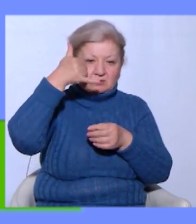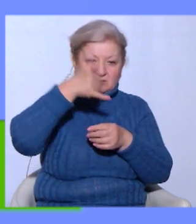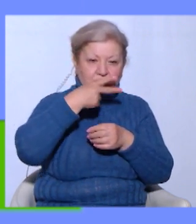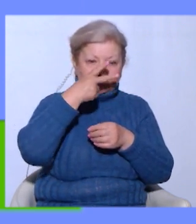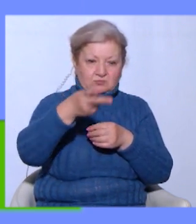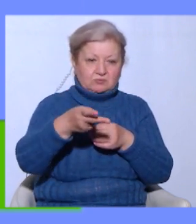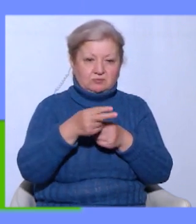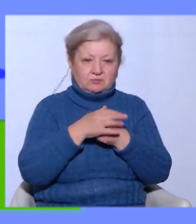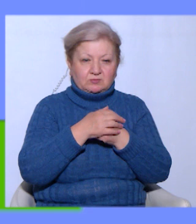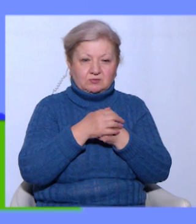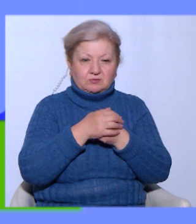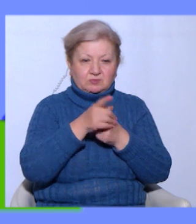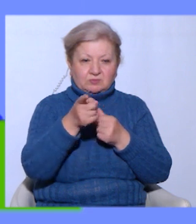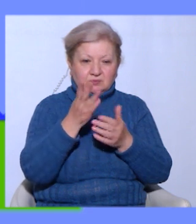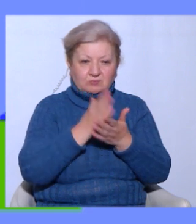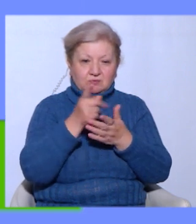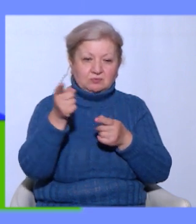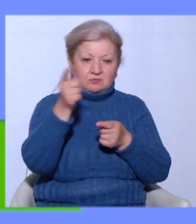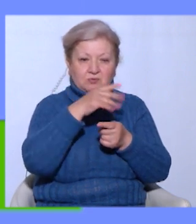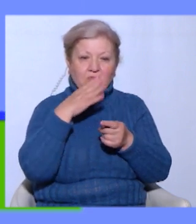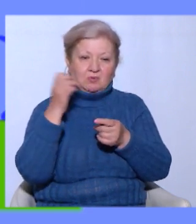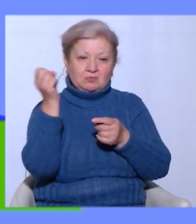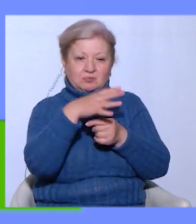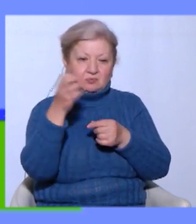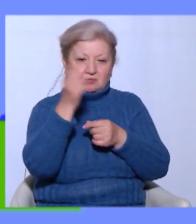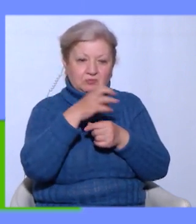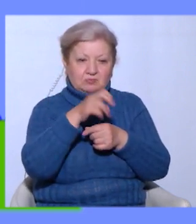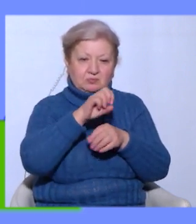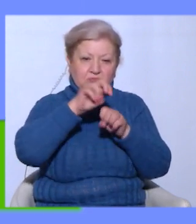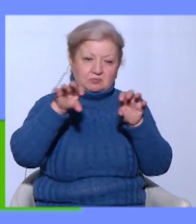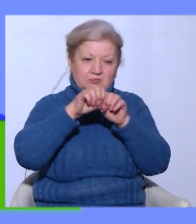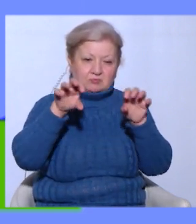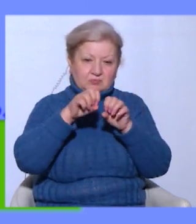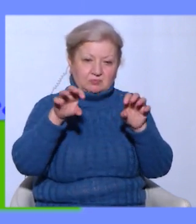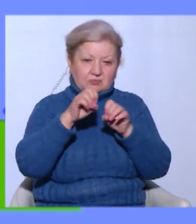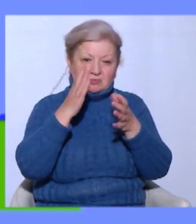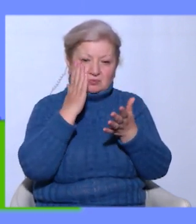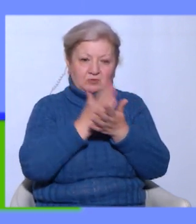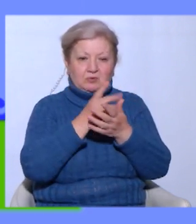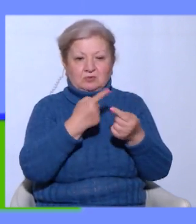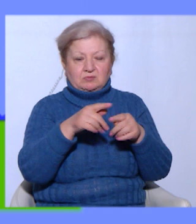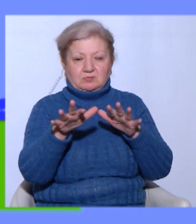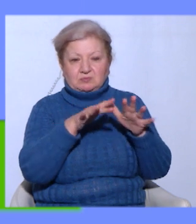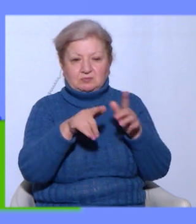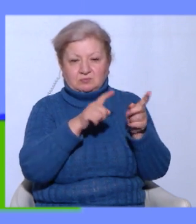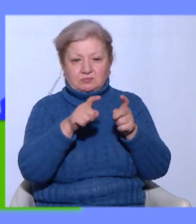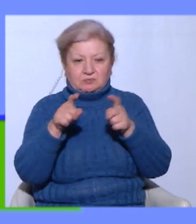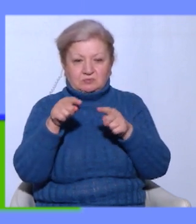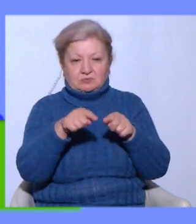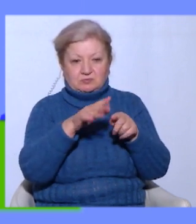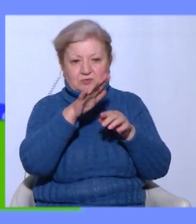ხართ ხების მიმართულებით, ამ ბორბალსაც რომელიც ხდება ისაც ხების მიმართულებით გადაადგილდება.